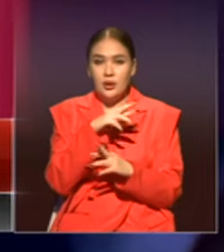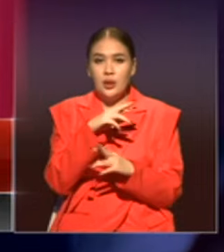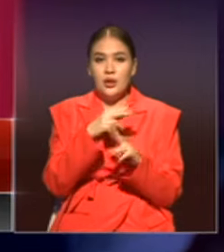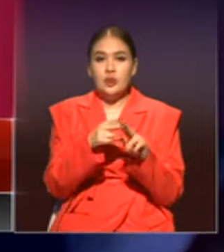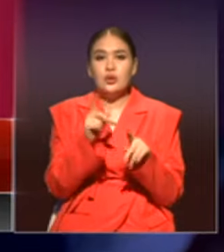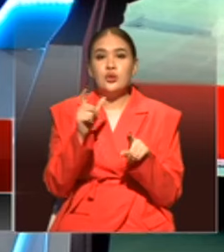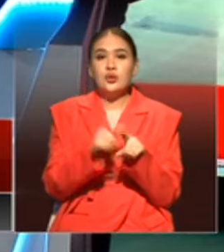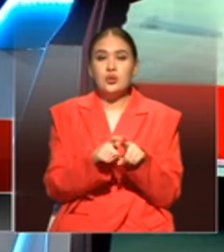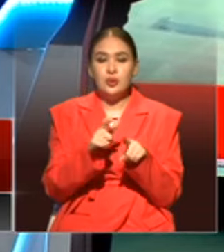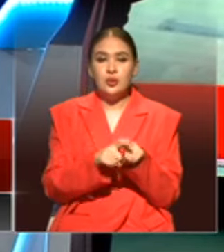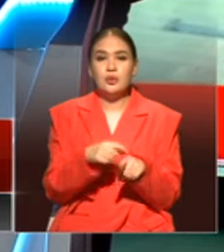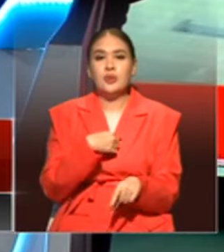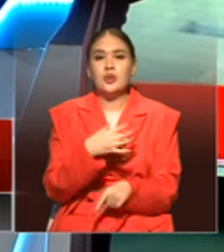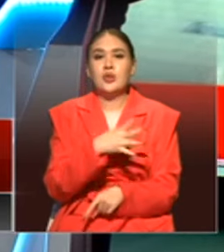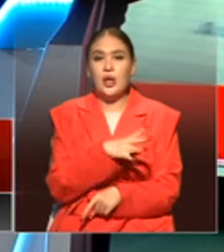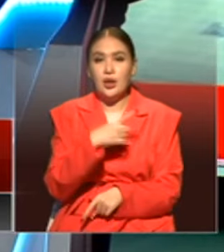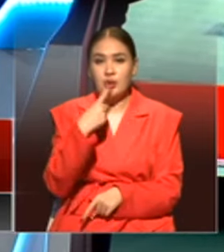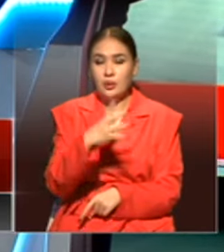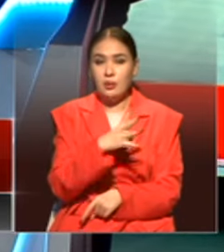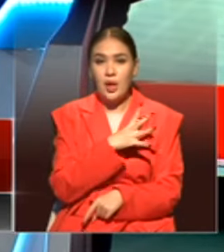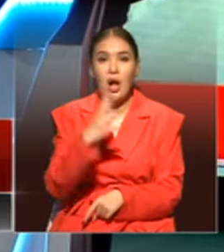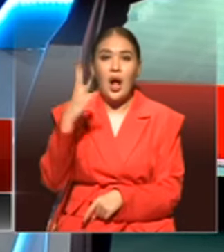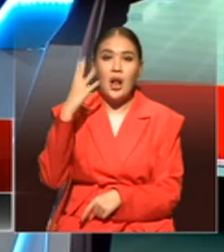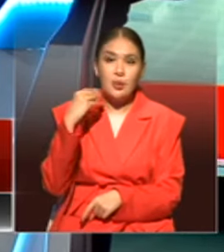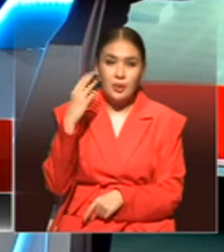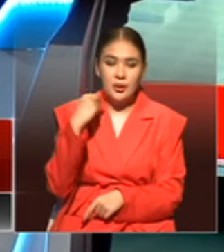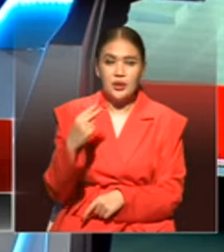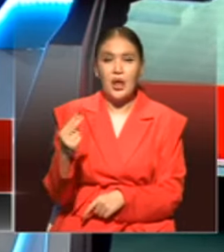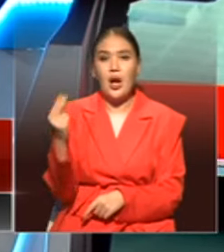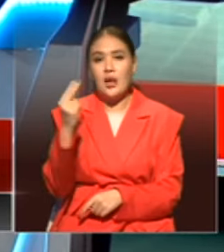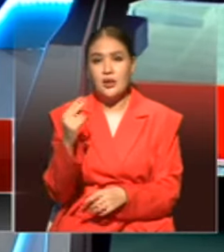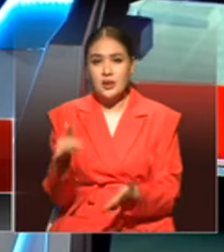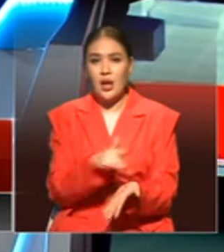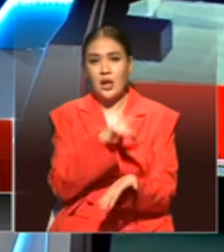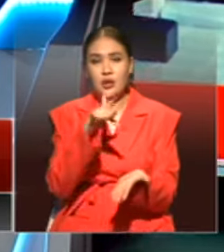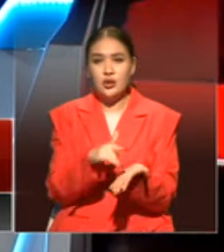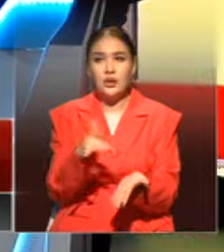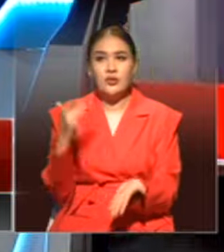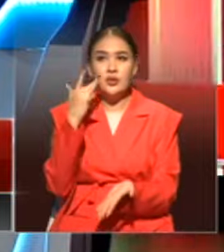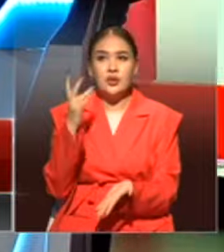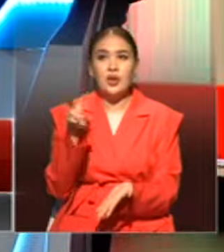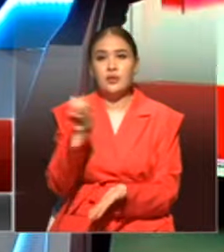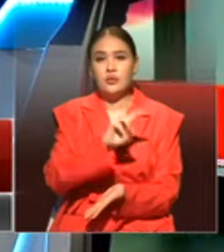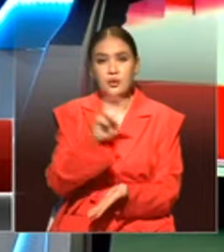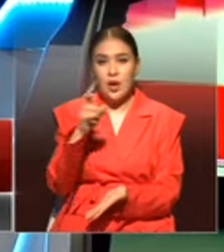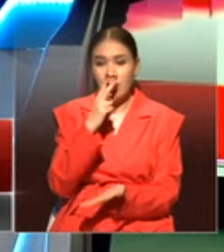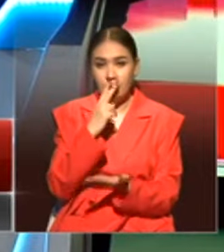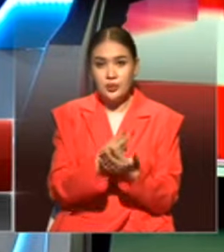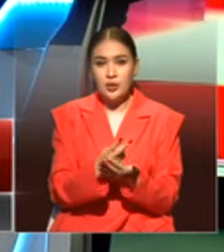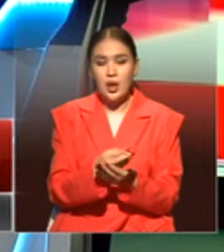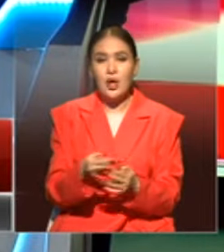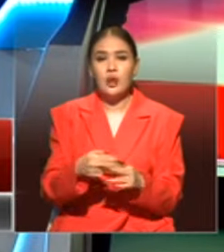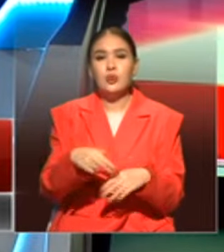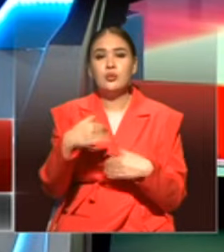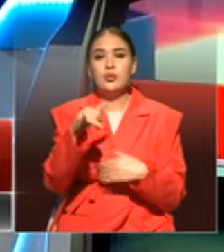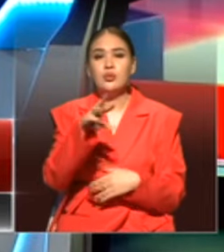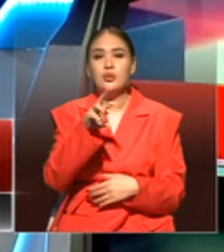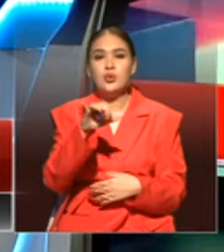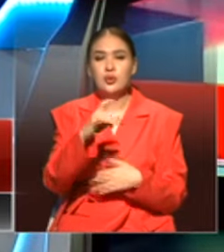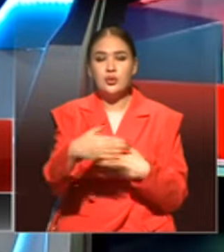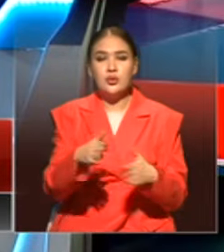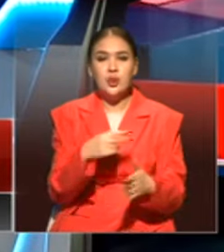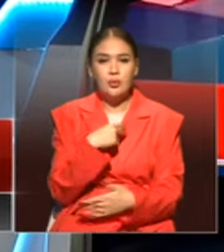сөзді неліктен айттым? Алматыда жүремін, Астанада жүремін, көбінеке ана қайта сұрыптауға арналған жәшіктердің ішін қараймын, не